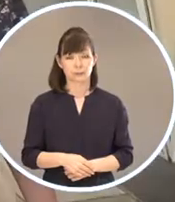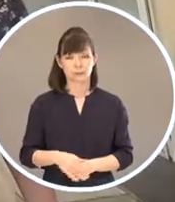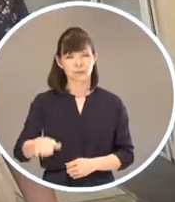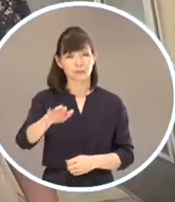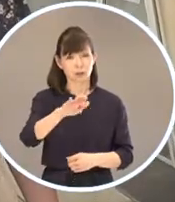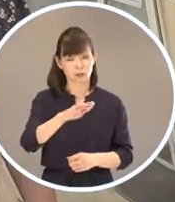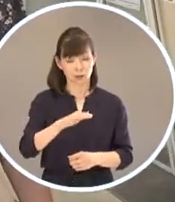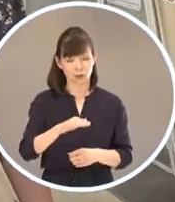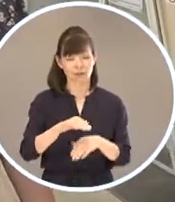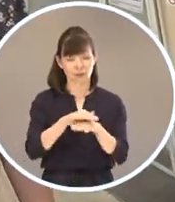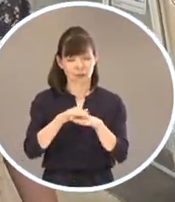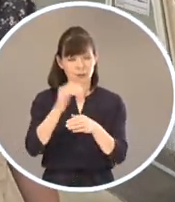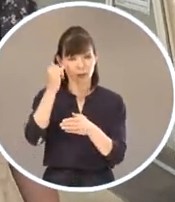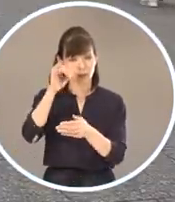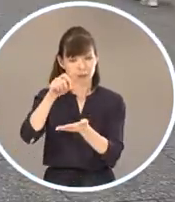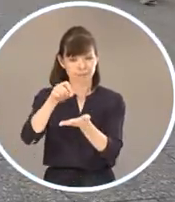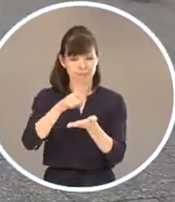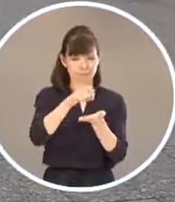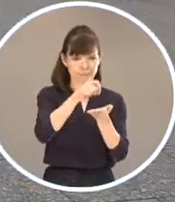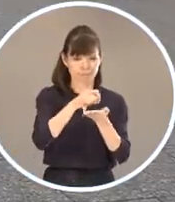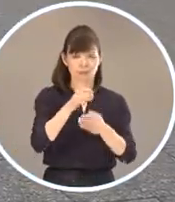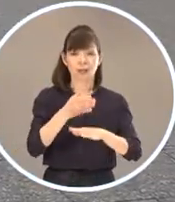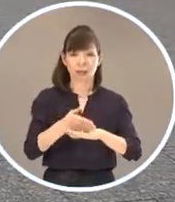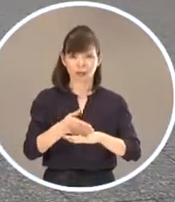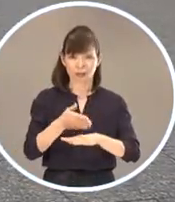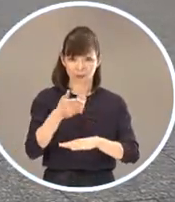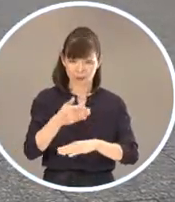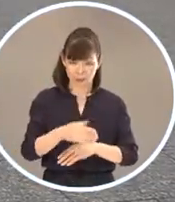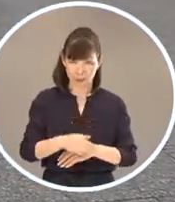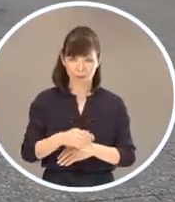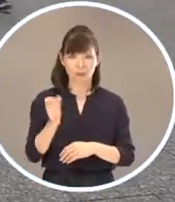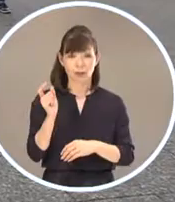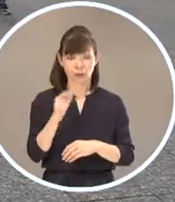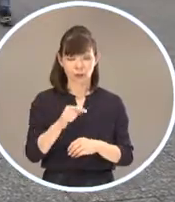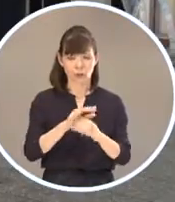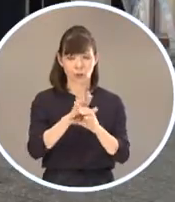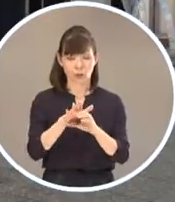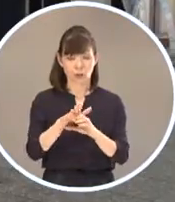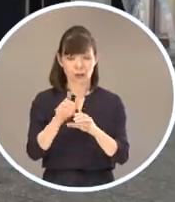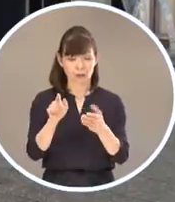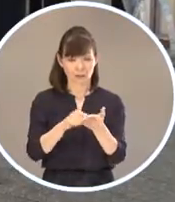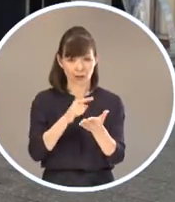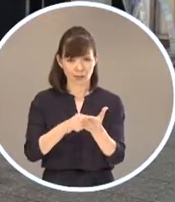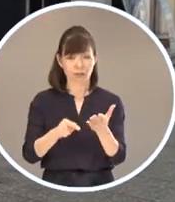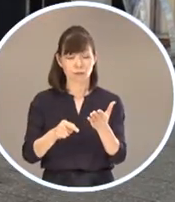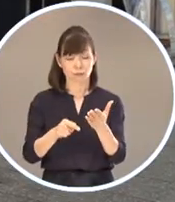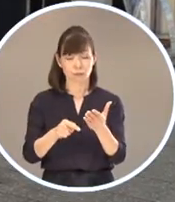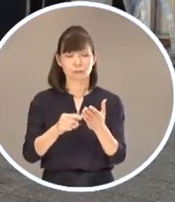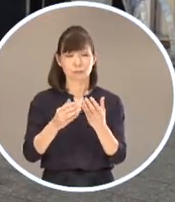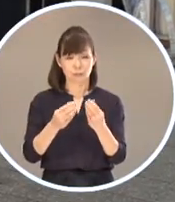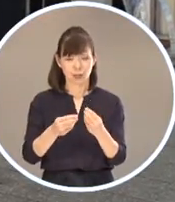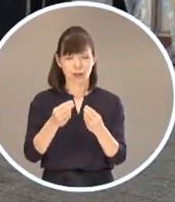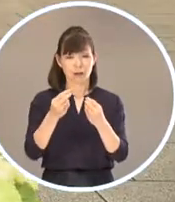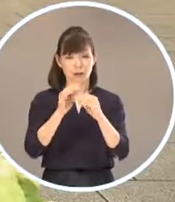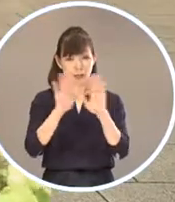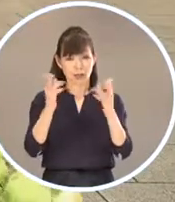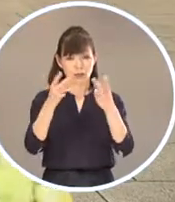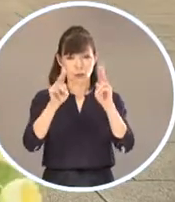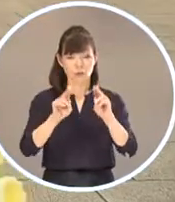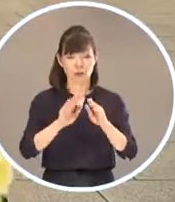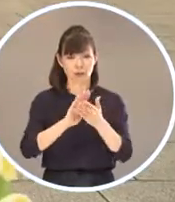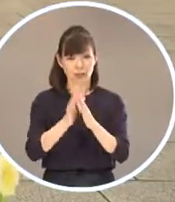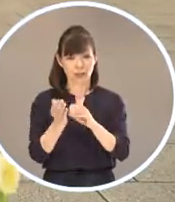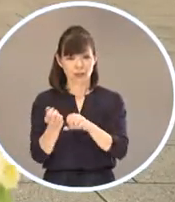皆さん貴重なご意見ありがとうございました。早くコロナが収束し明るい広島県に戻るといい